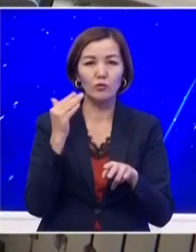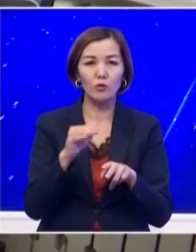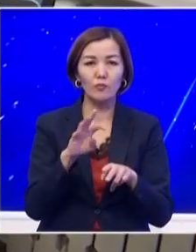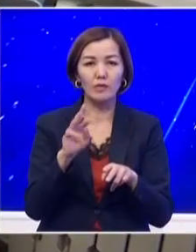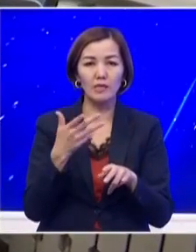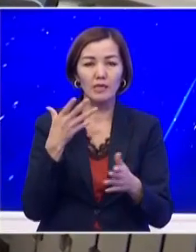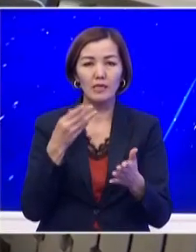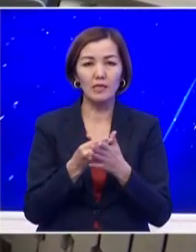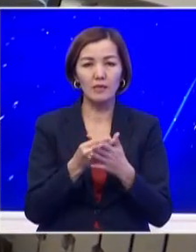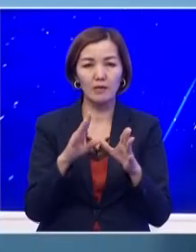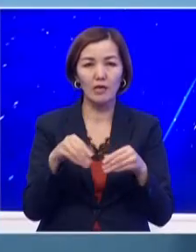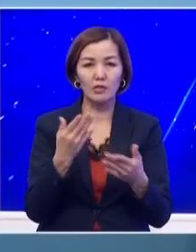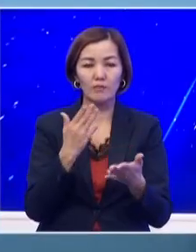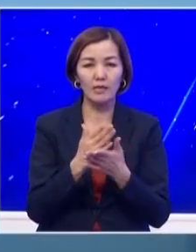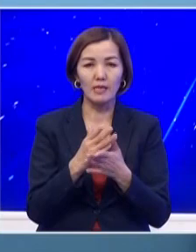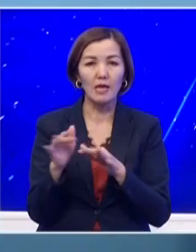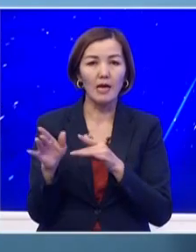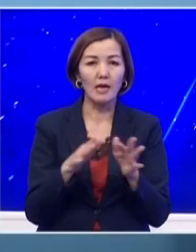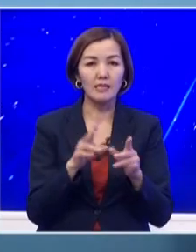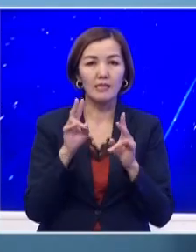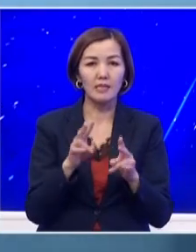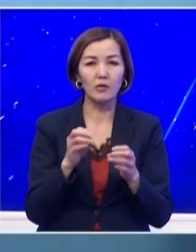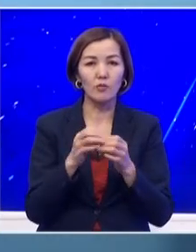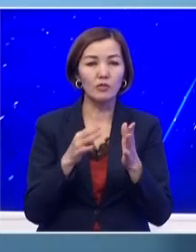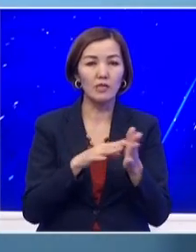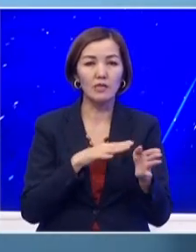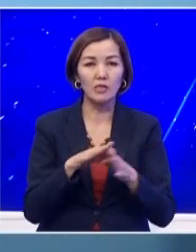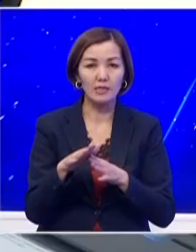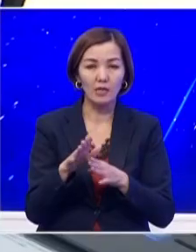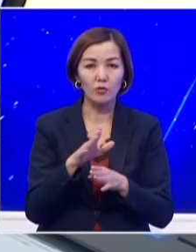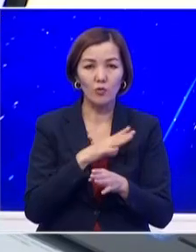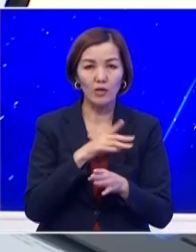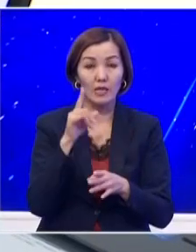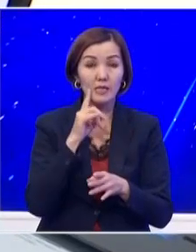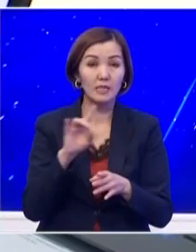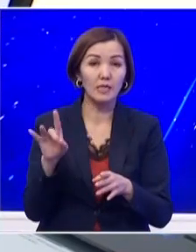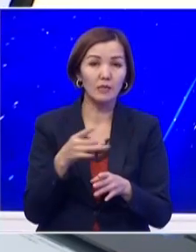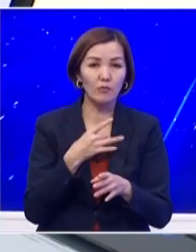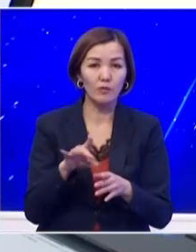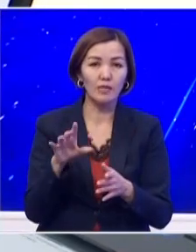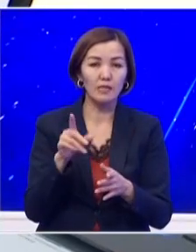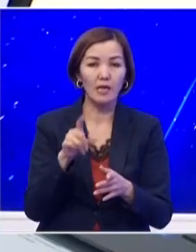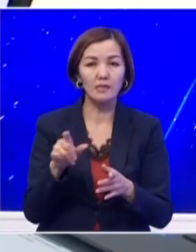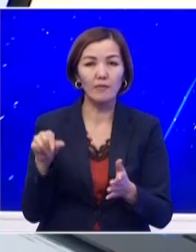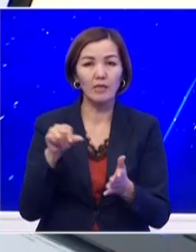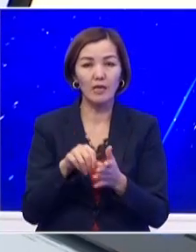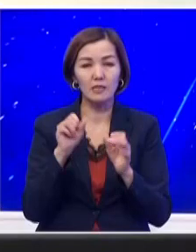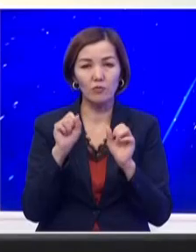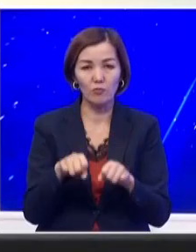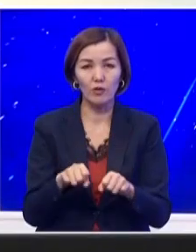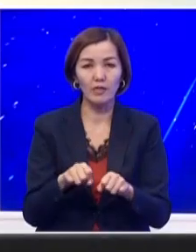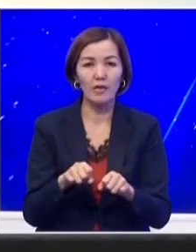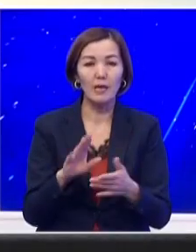мың теңгеге дейін қаржы беріліп жатыр. Акцияға тек кәмелеттік жасқа толған Қазақстан Республикасының азаматтары